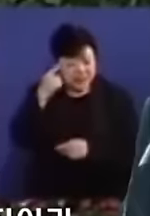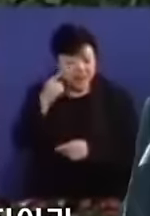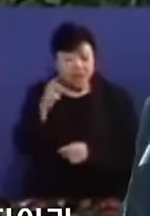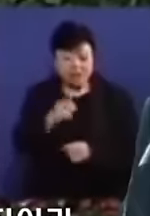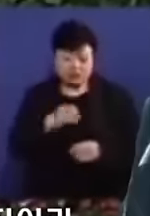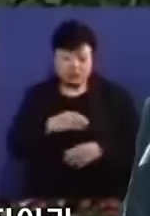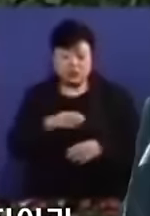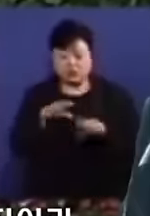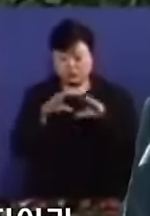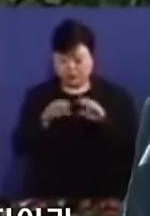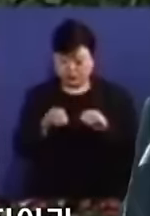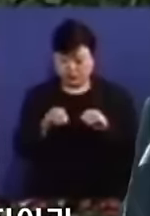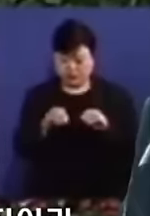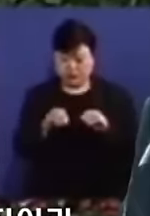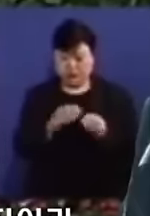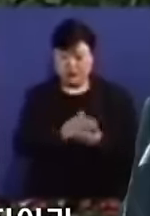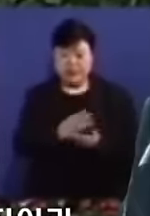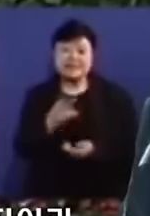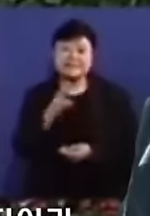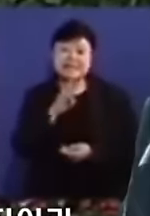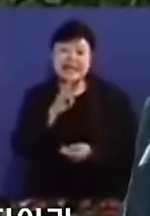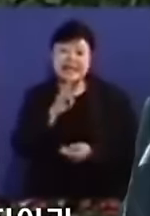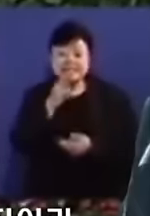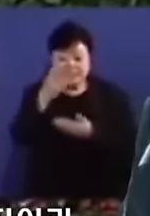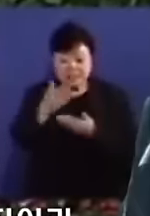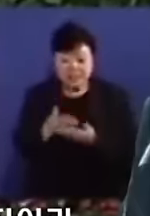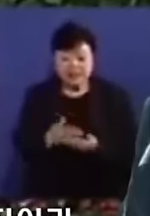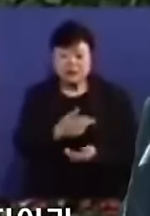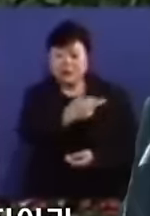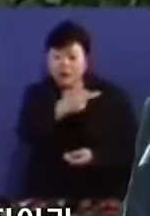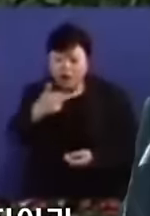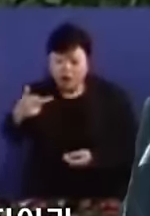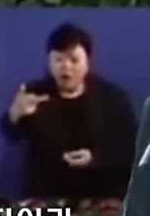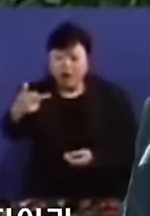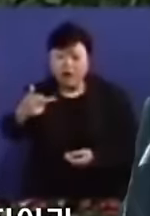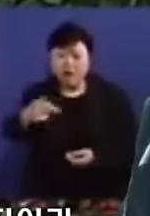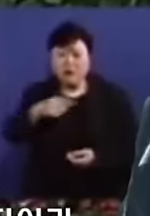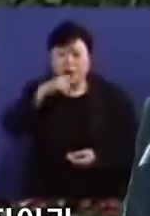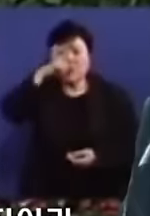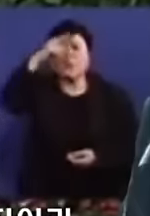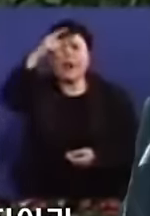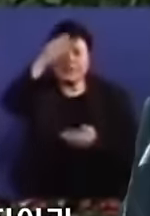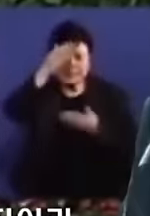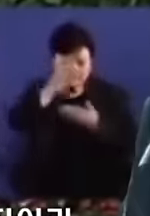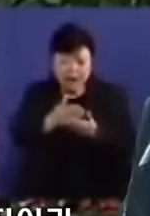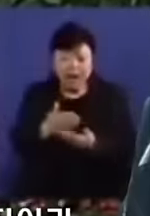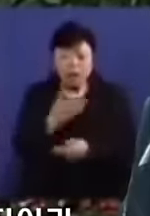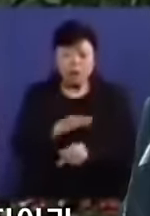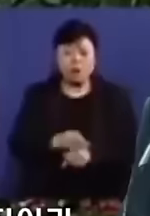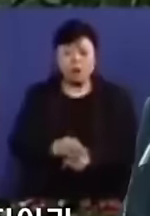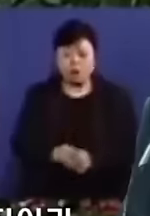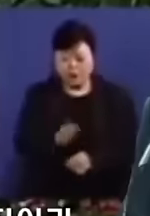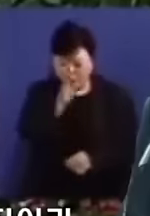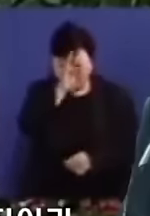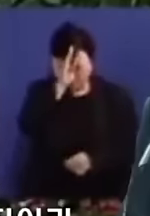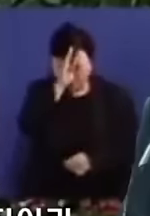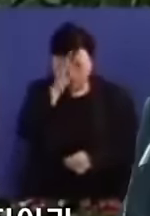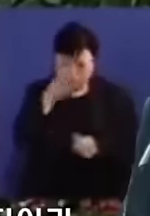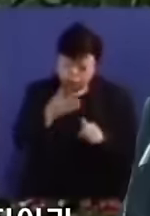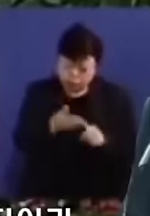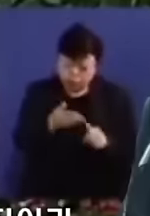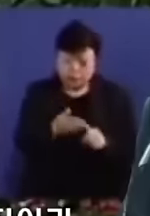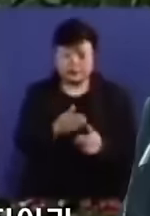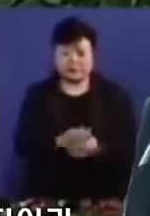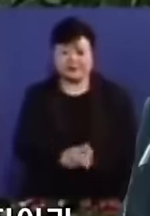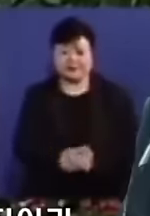두려워하여 그만두느라. 여러 계시를 받는 것이 지극히 크므로 너무 자만하지 않게 하려고 내 육체에 가시 사탄의 사자를